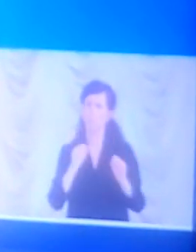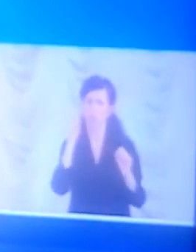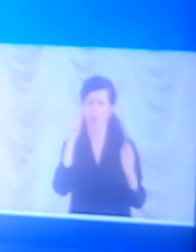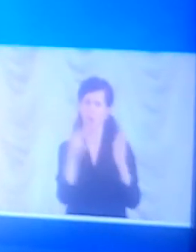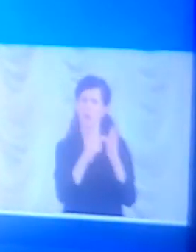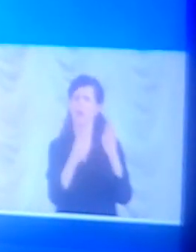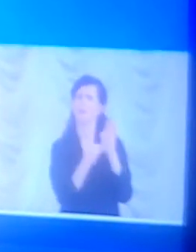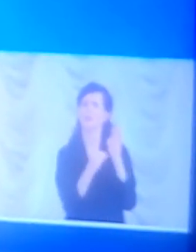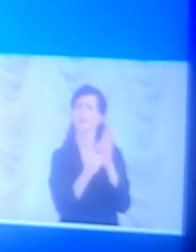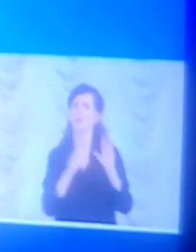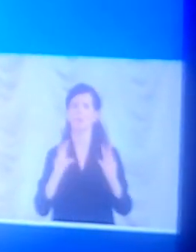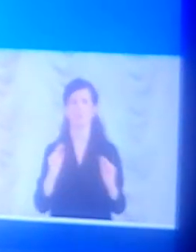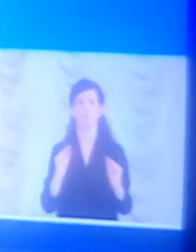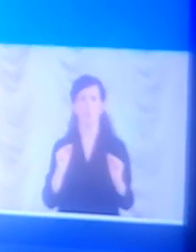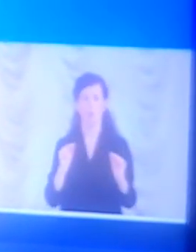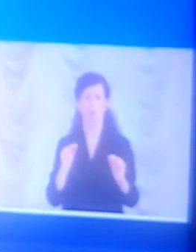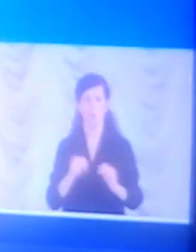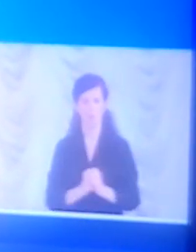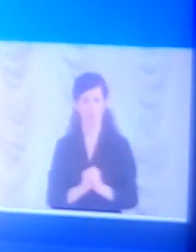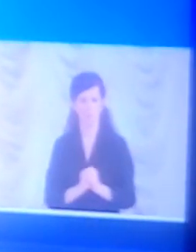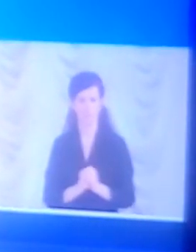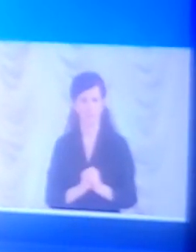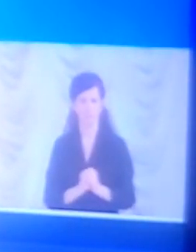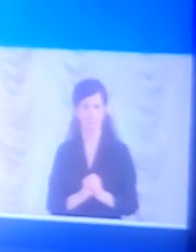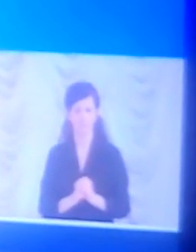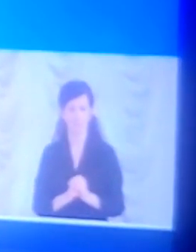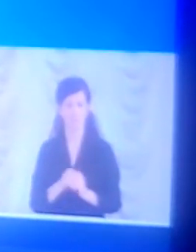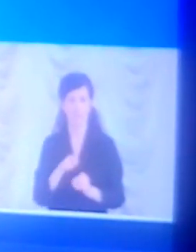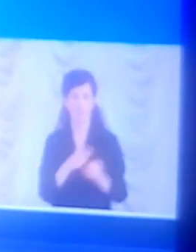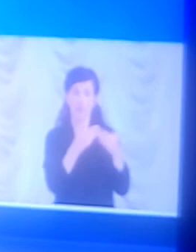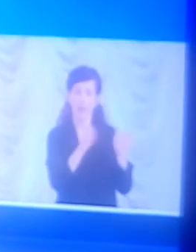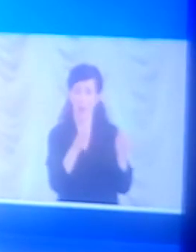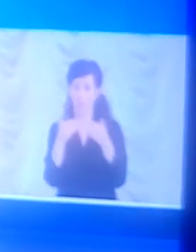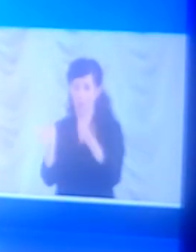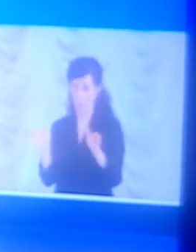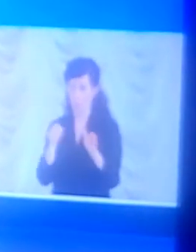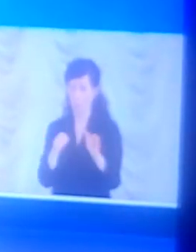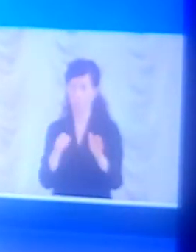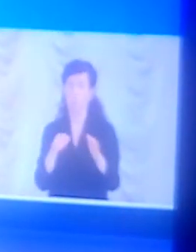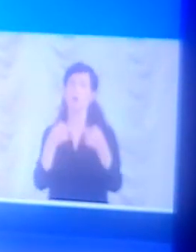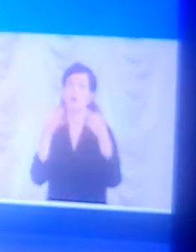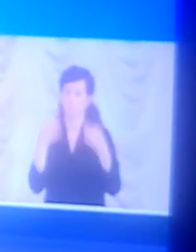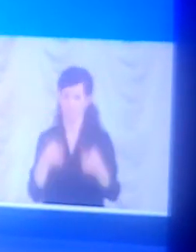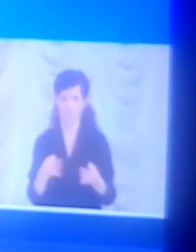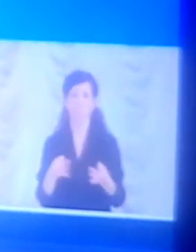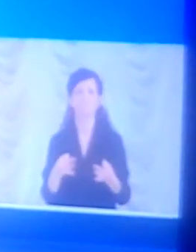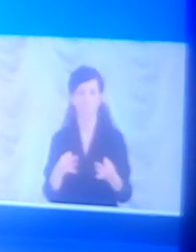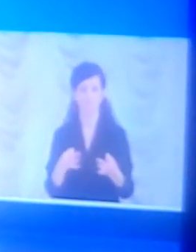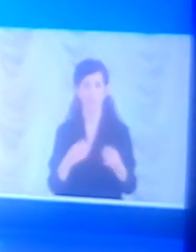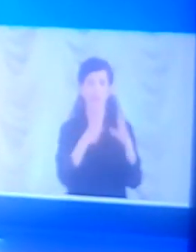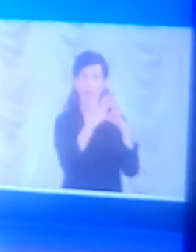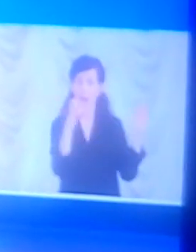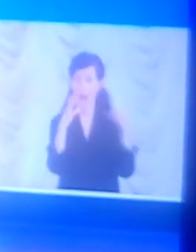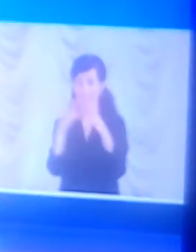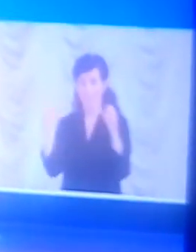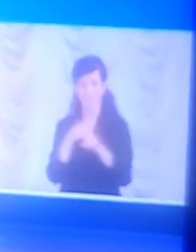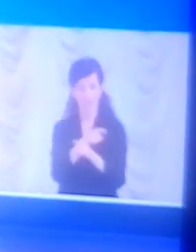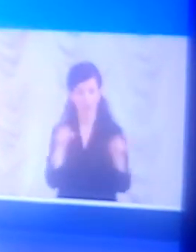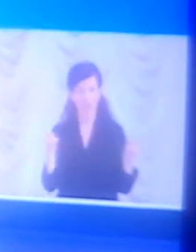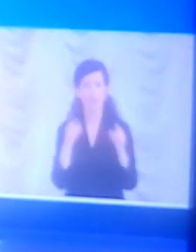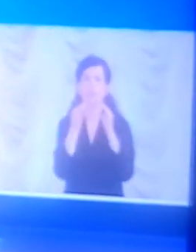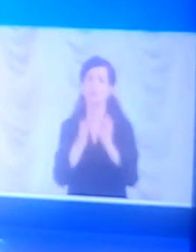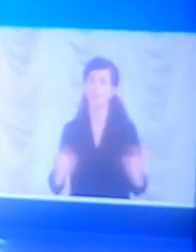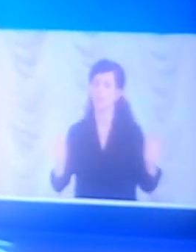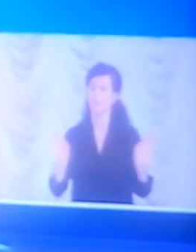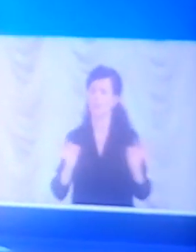questo nuovo decreto. È consentita questa riapertura sul presupposto che tutte queste aziende interessate